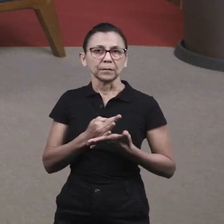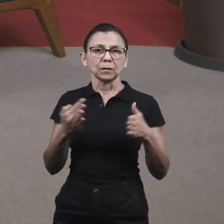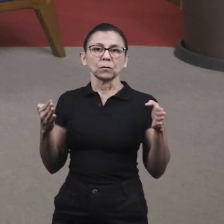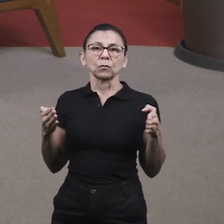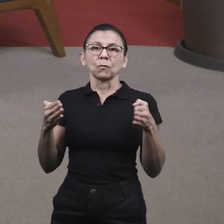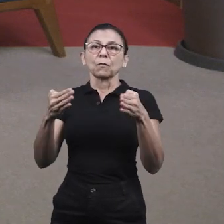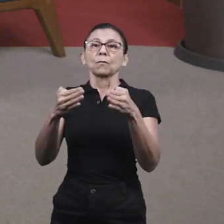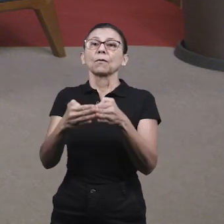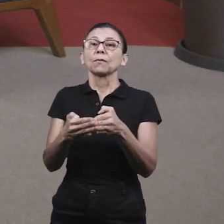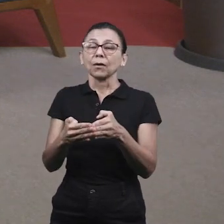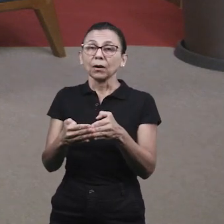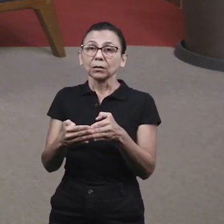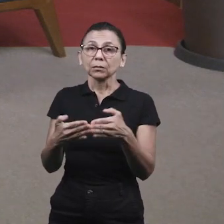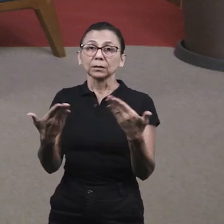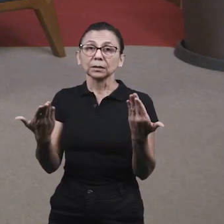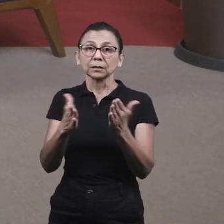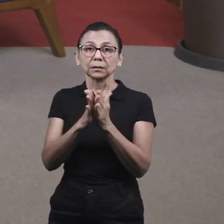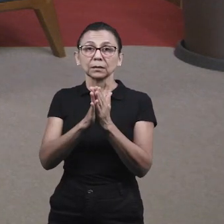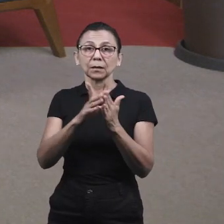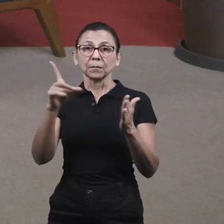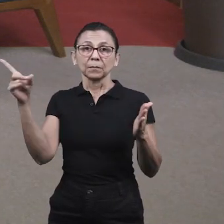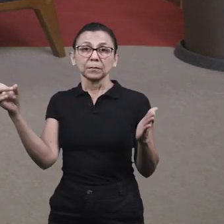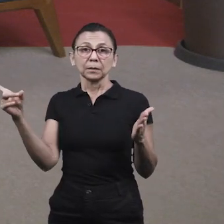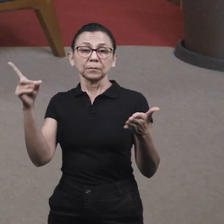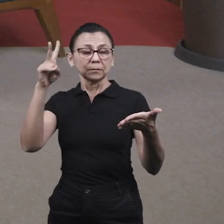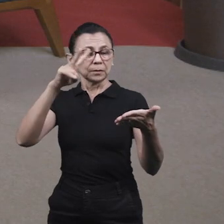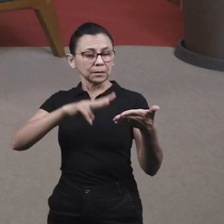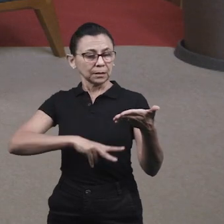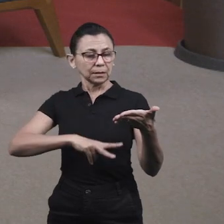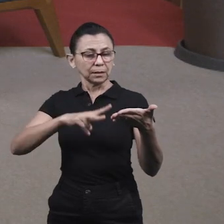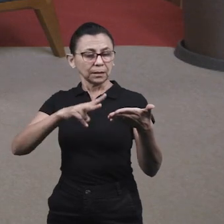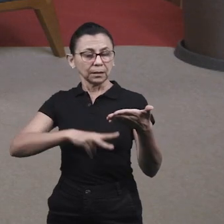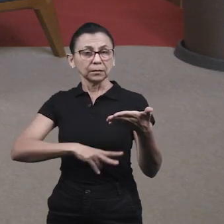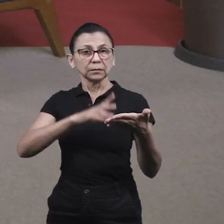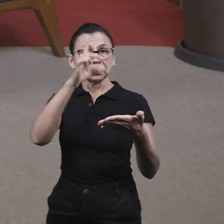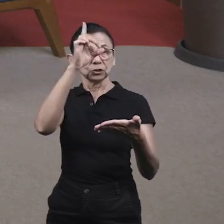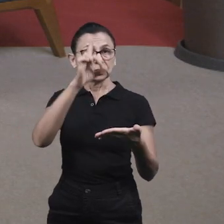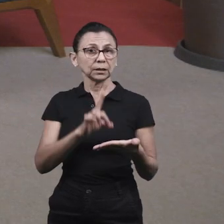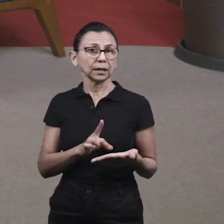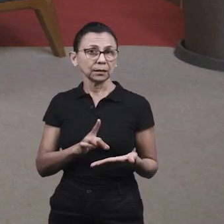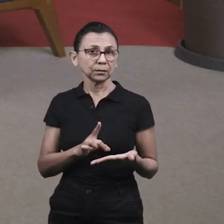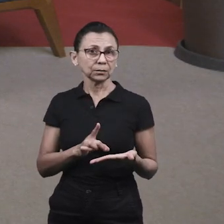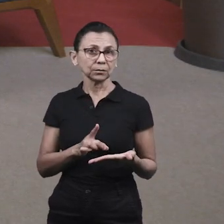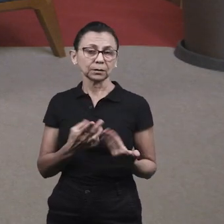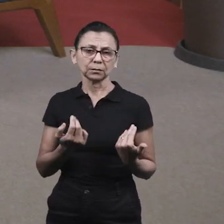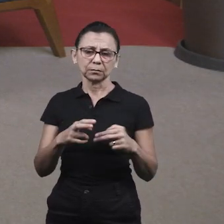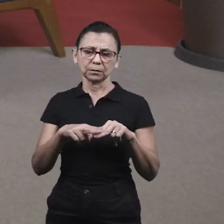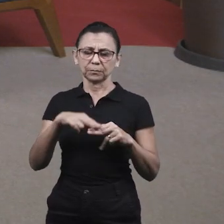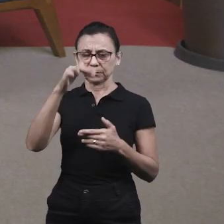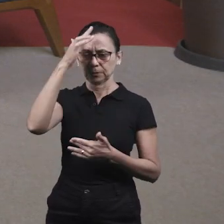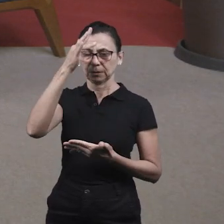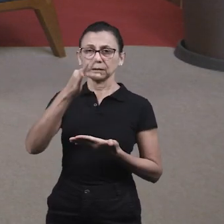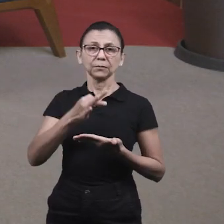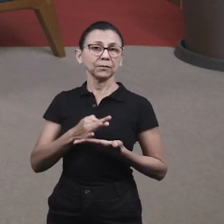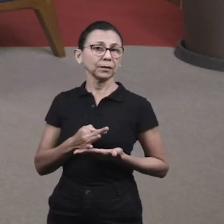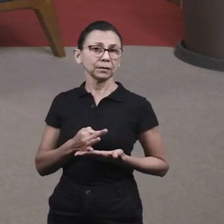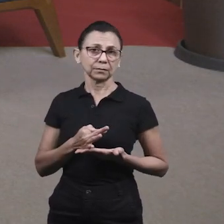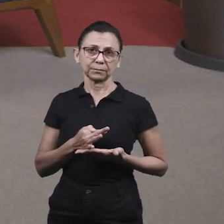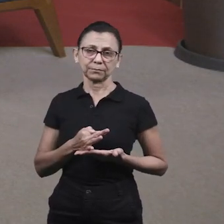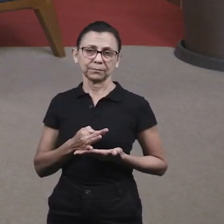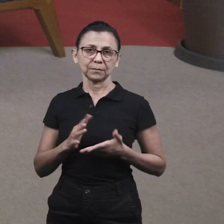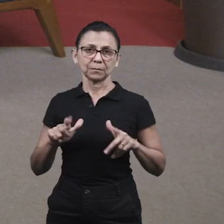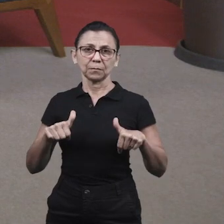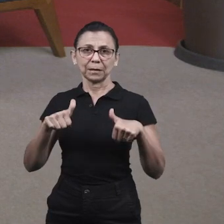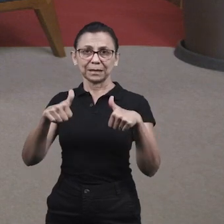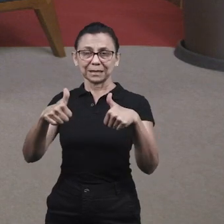sujet d'aujourd'hui, l'examen des Écritures de la Bible, c'est parce que la foi est une opération de Dieu